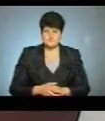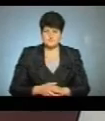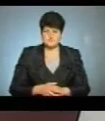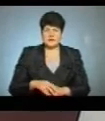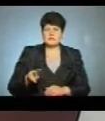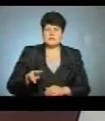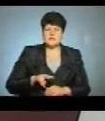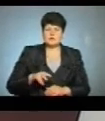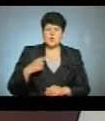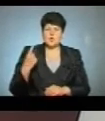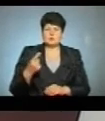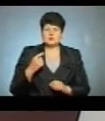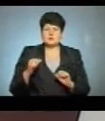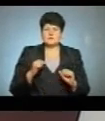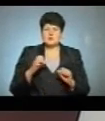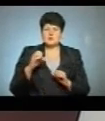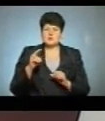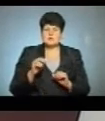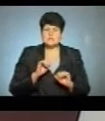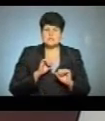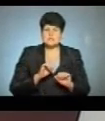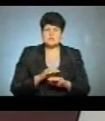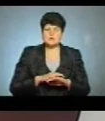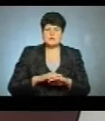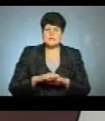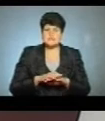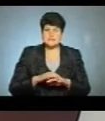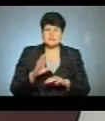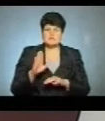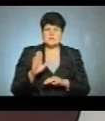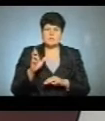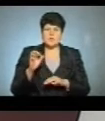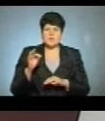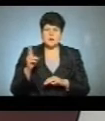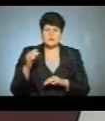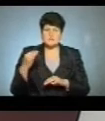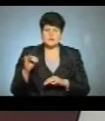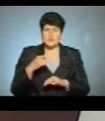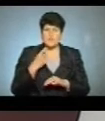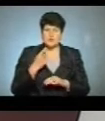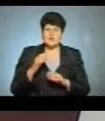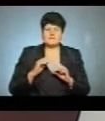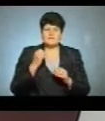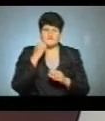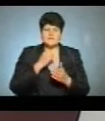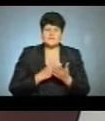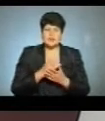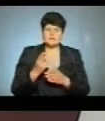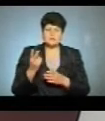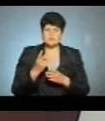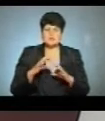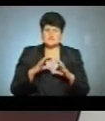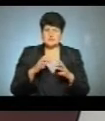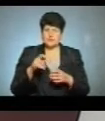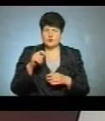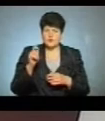Директор обласного департаменту соціального захисту населення Вадим Боярський каже, ветерани Другої світової війни зареєстровані в єдиному державному